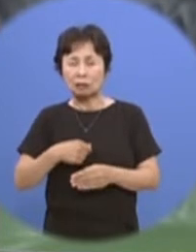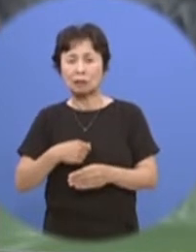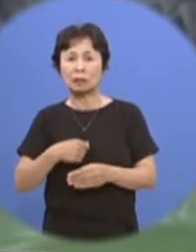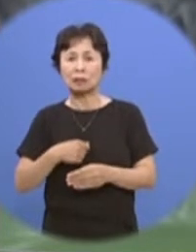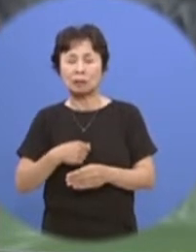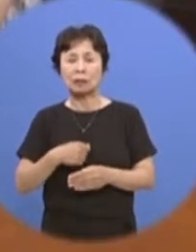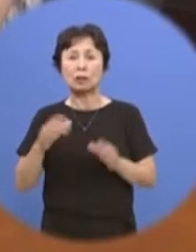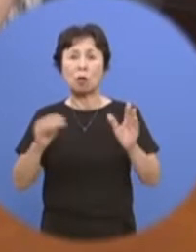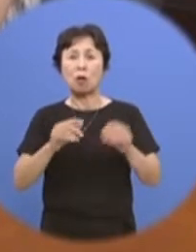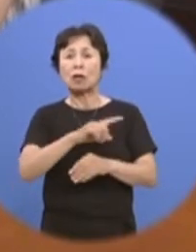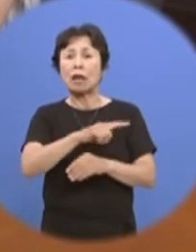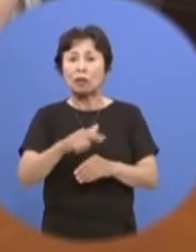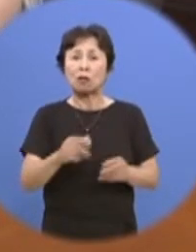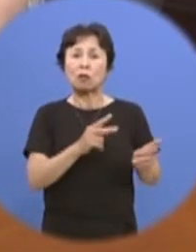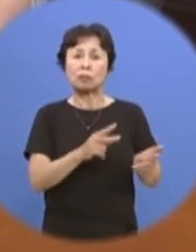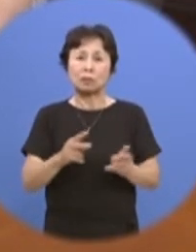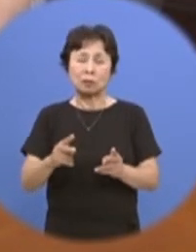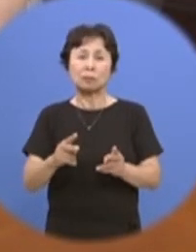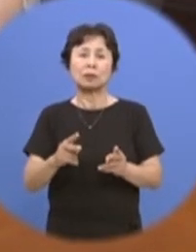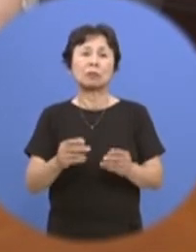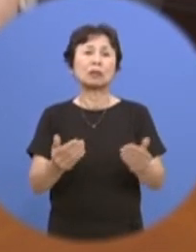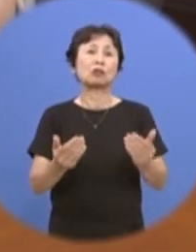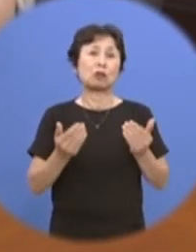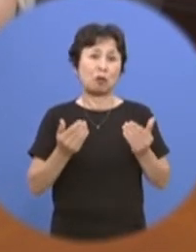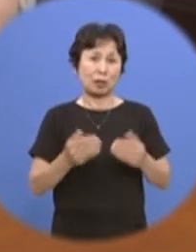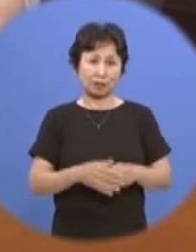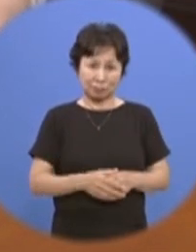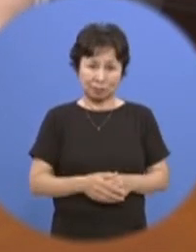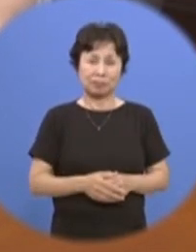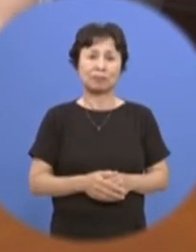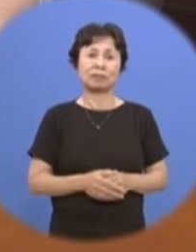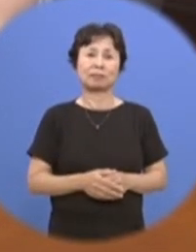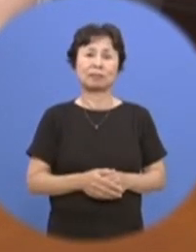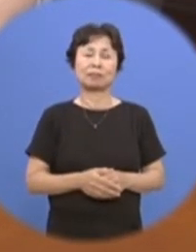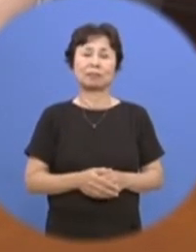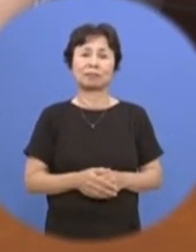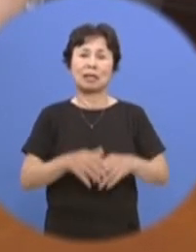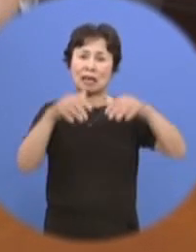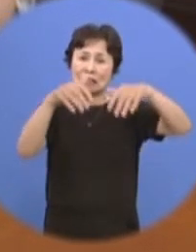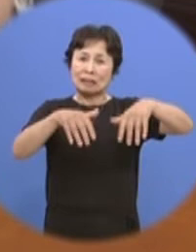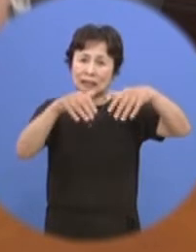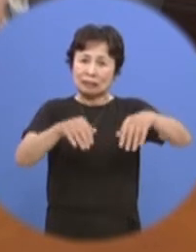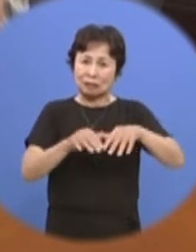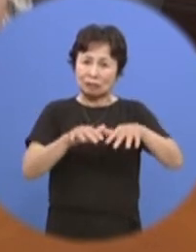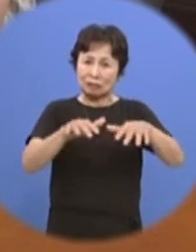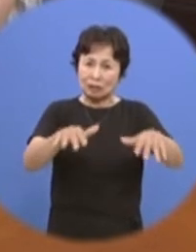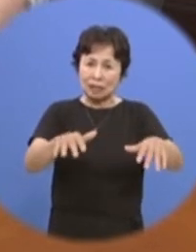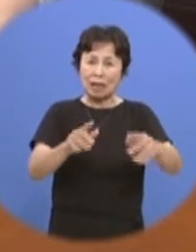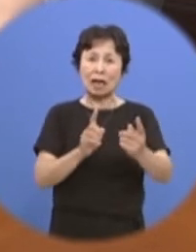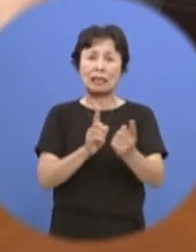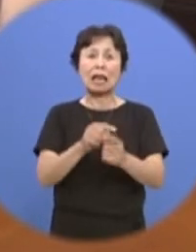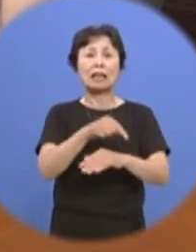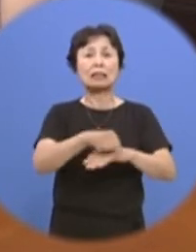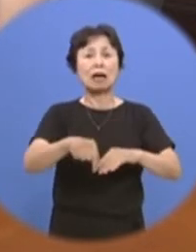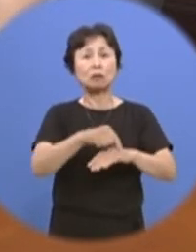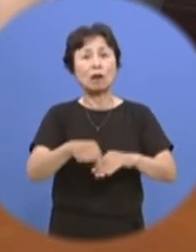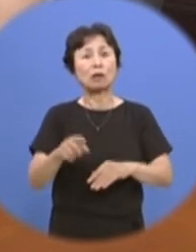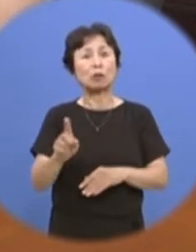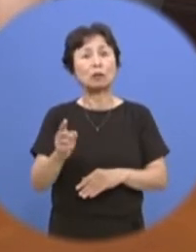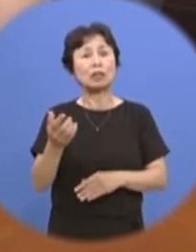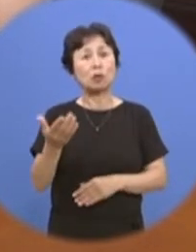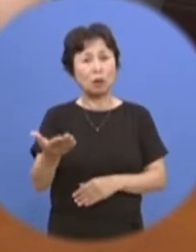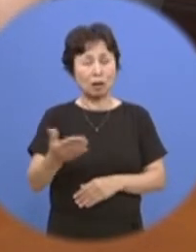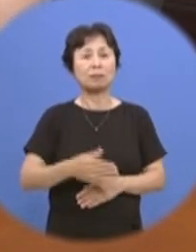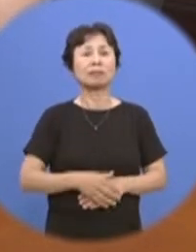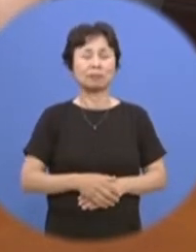ということだと思います。 そうですね、ではその中で水害対策のハード部分について教えていただきたいん